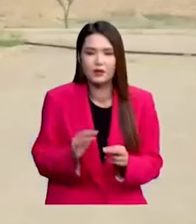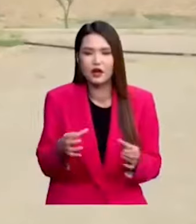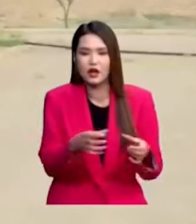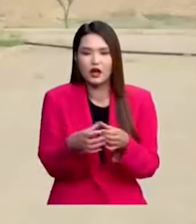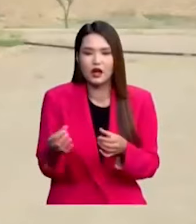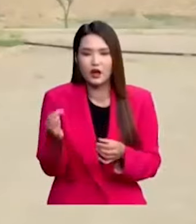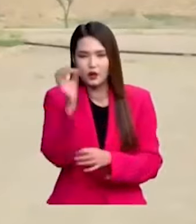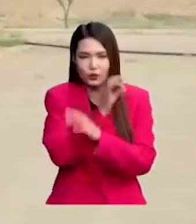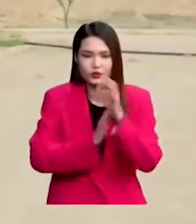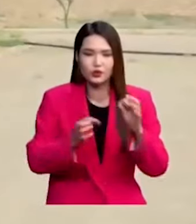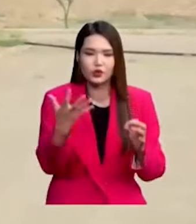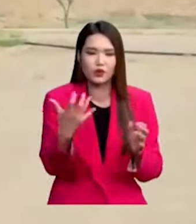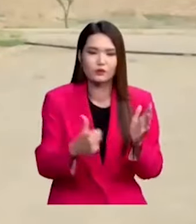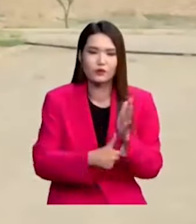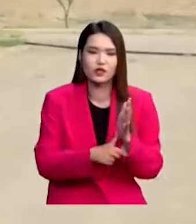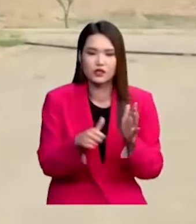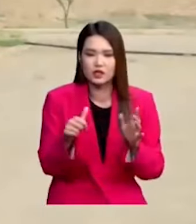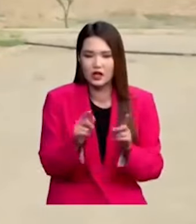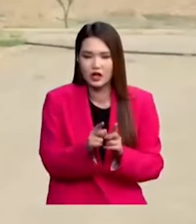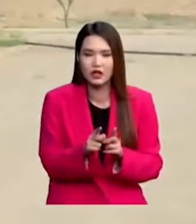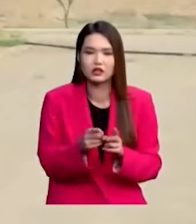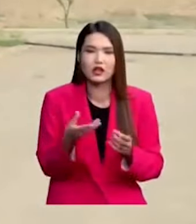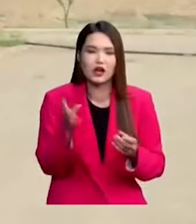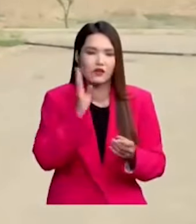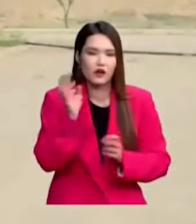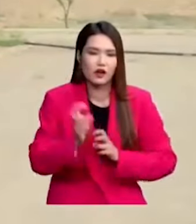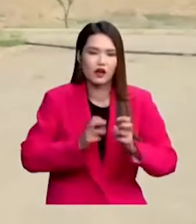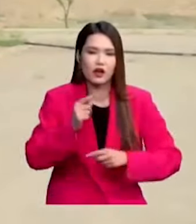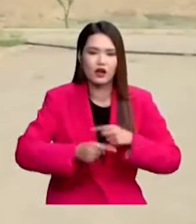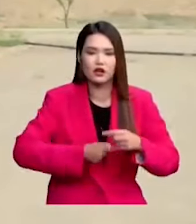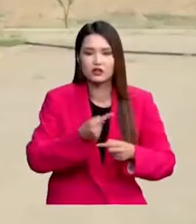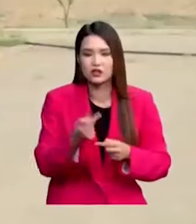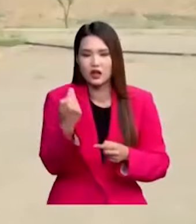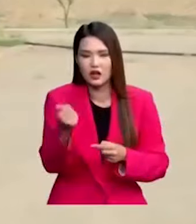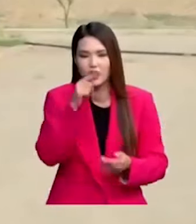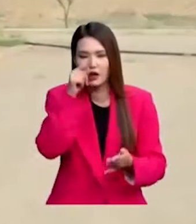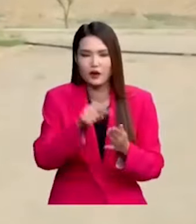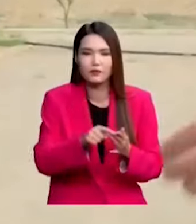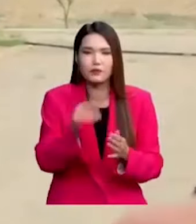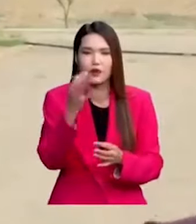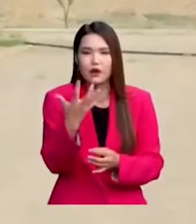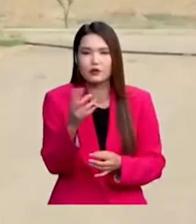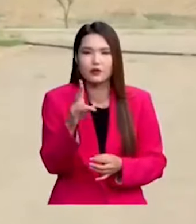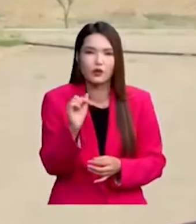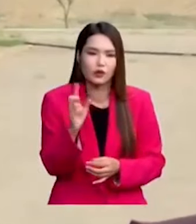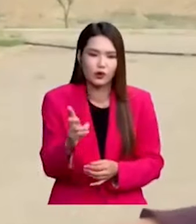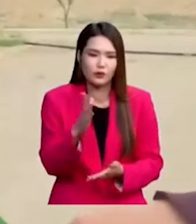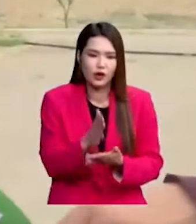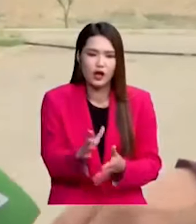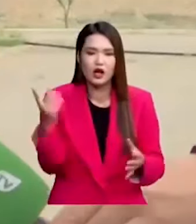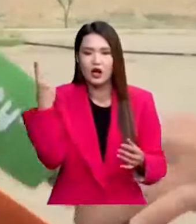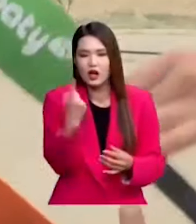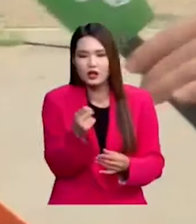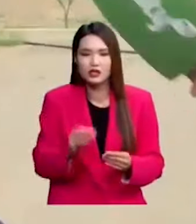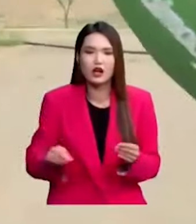серіктестігіне. Ол серіктестік қазіргі кезде 550-600 куб күнделікті тәулігіне су шығарып жатыр, өндіріп. Сонымен бірге